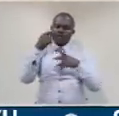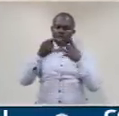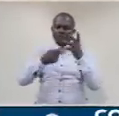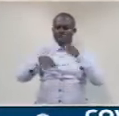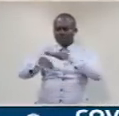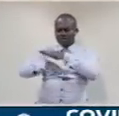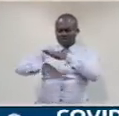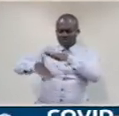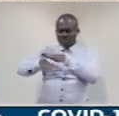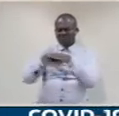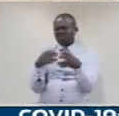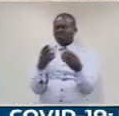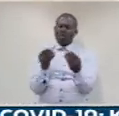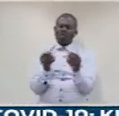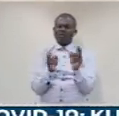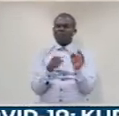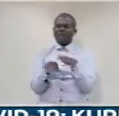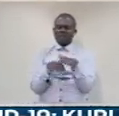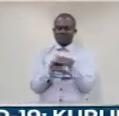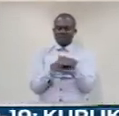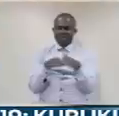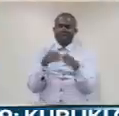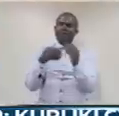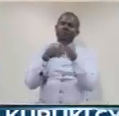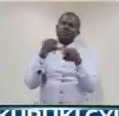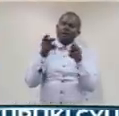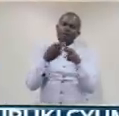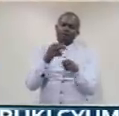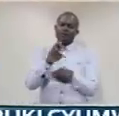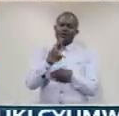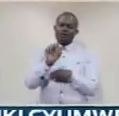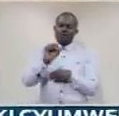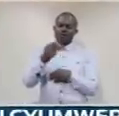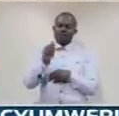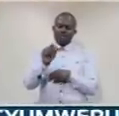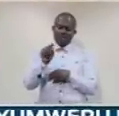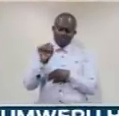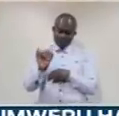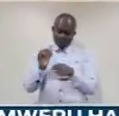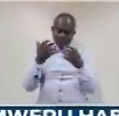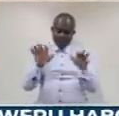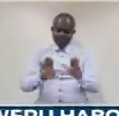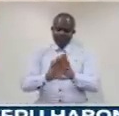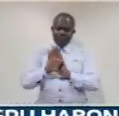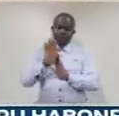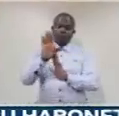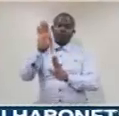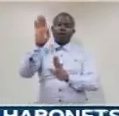agera yacururizaga Rushaki aho amaje kuzamukira mu mizamukire y'ubucuruzi ajya i